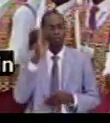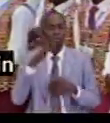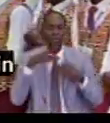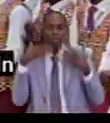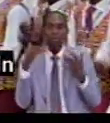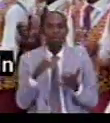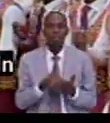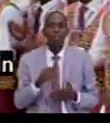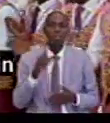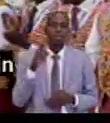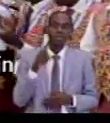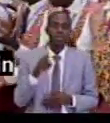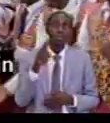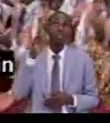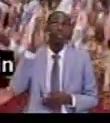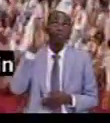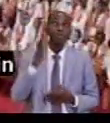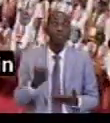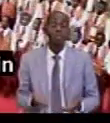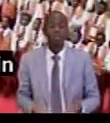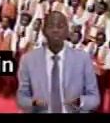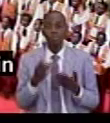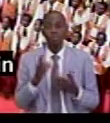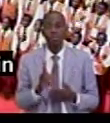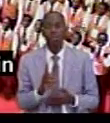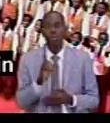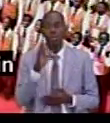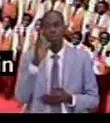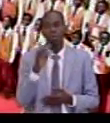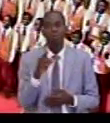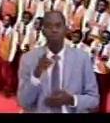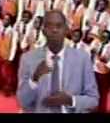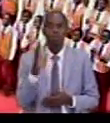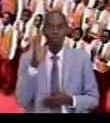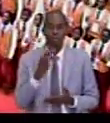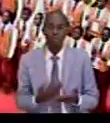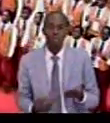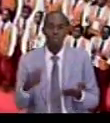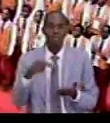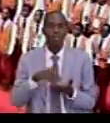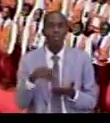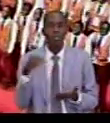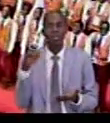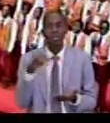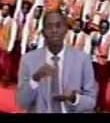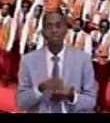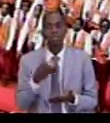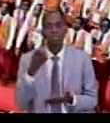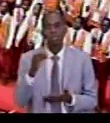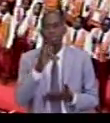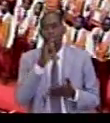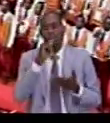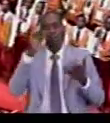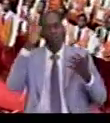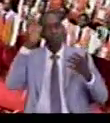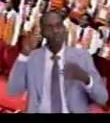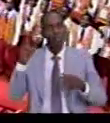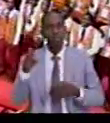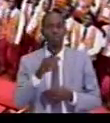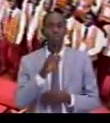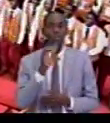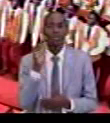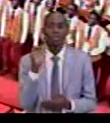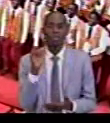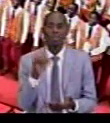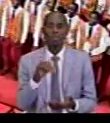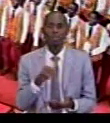Jésus t'aidera, il te relèvera. Il y a de l'espoir pour toi.